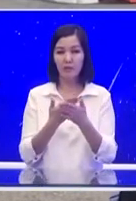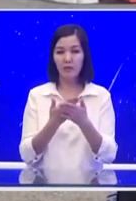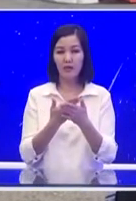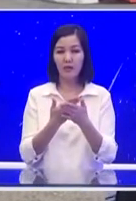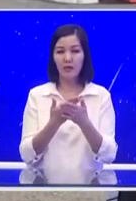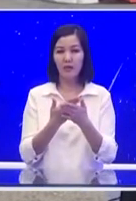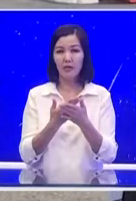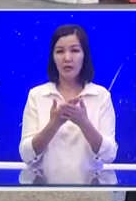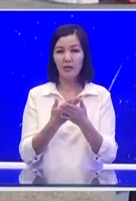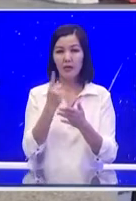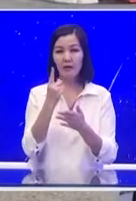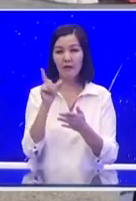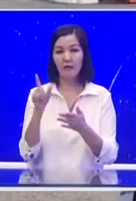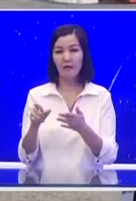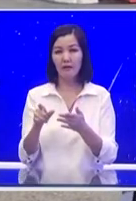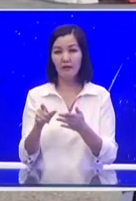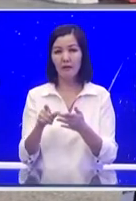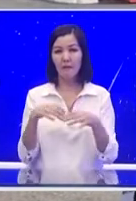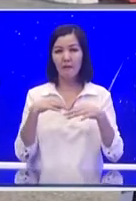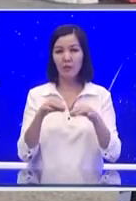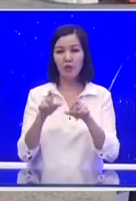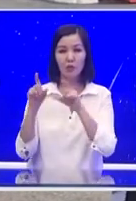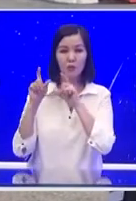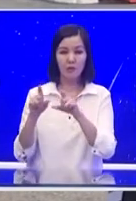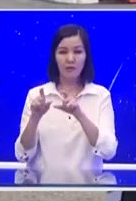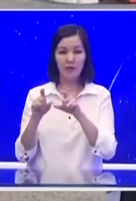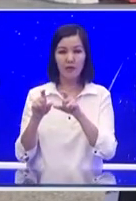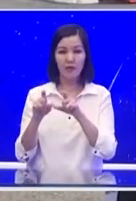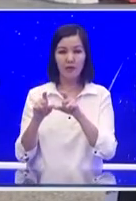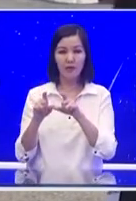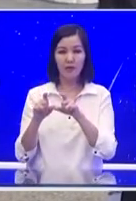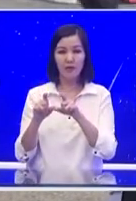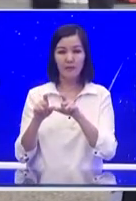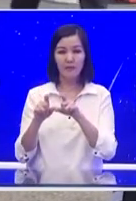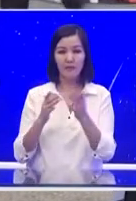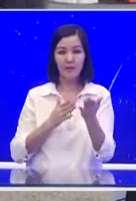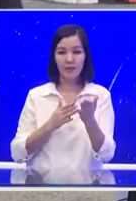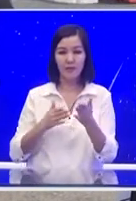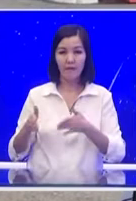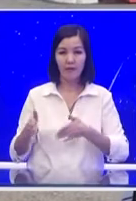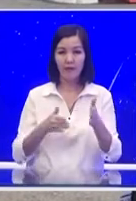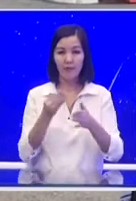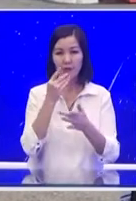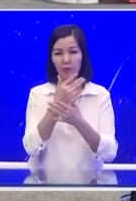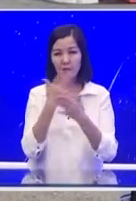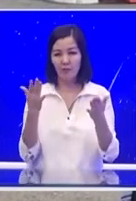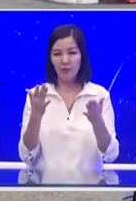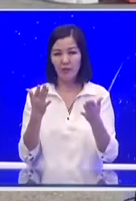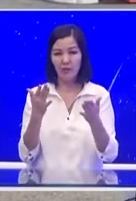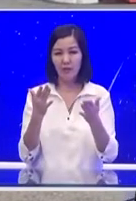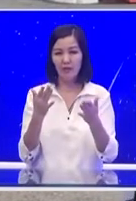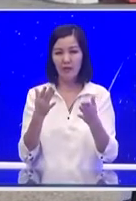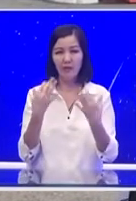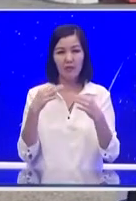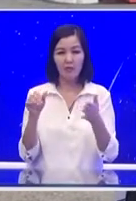числе одна, значит, машина, грузовая машина, значит, ехала с продуктами питания, которая не